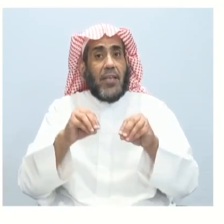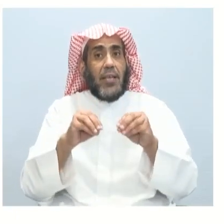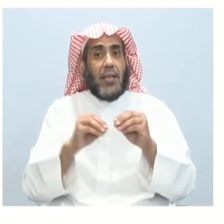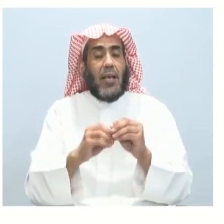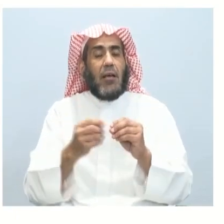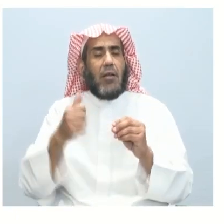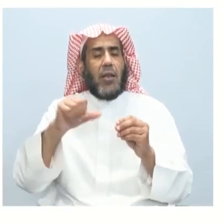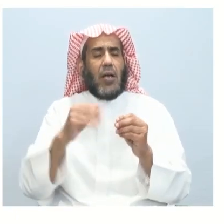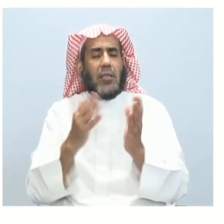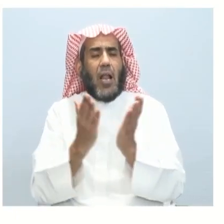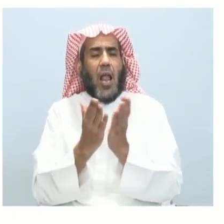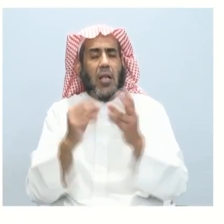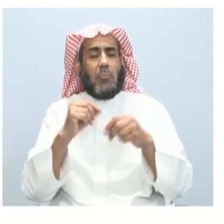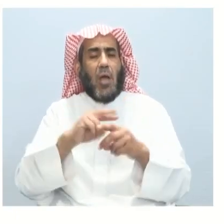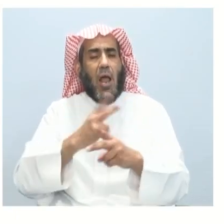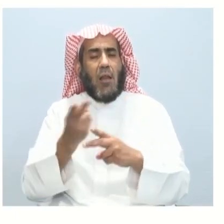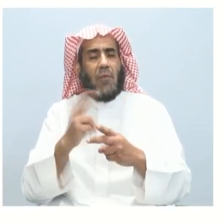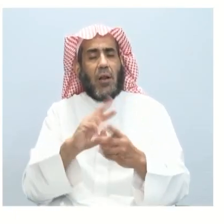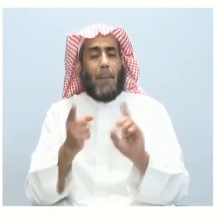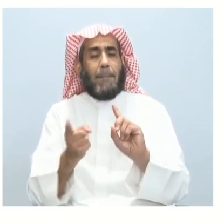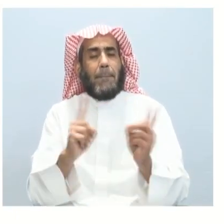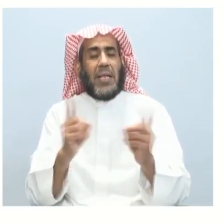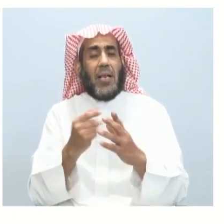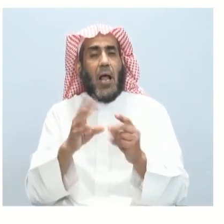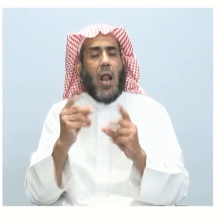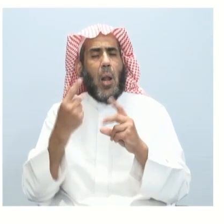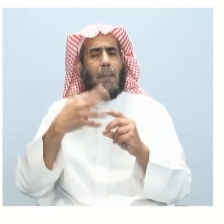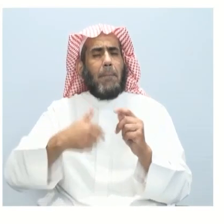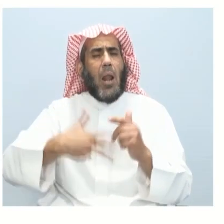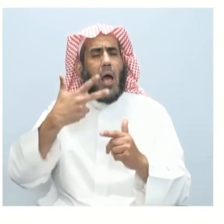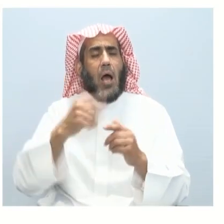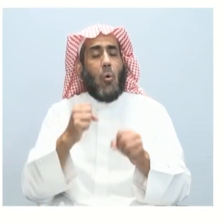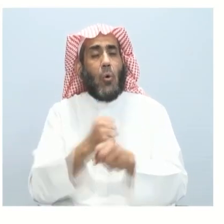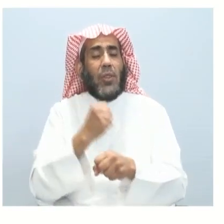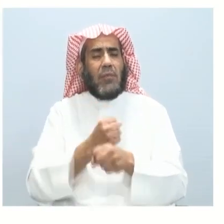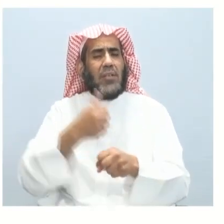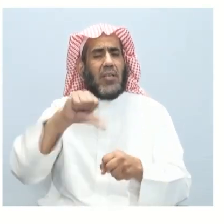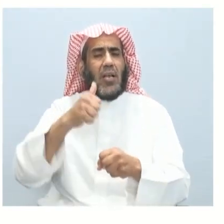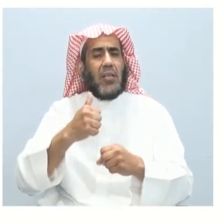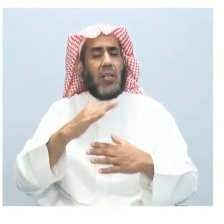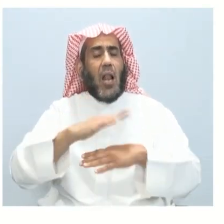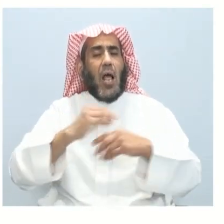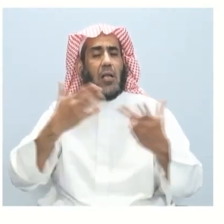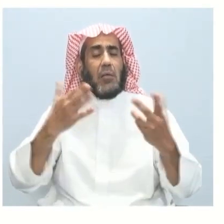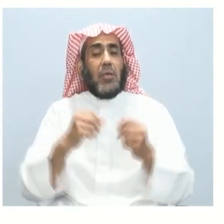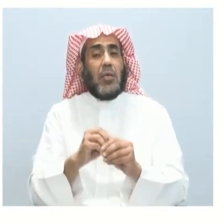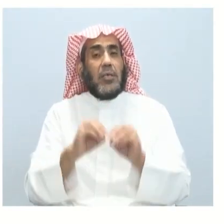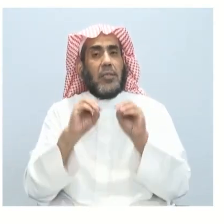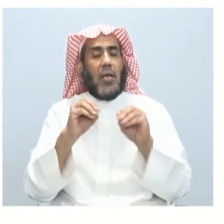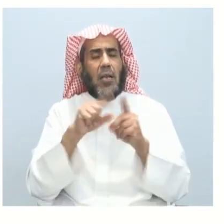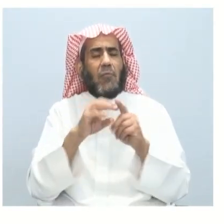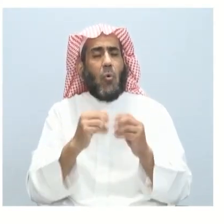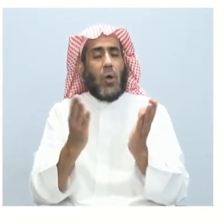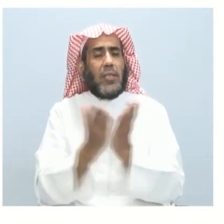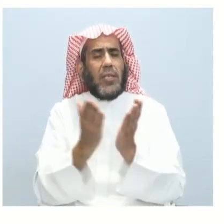تعريف النقد الادبي وكذلك الفرق بينه وبين البلاغه وايضا وظيفه النقد الادبي تعريف النقد هو